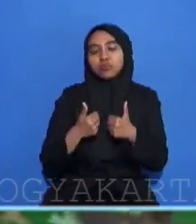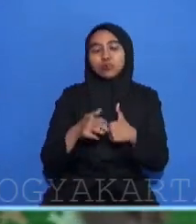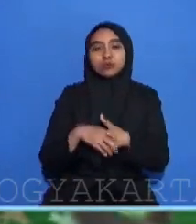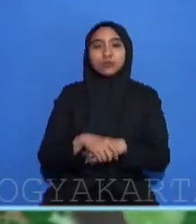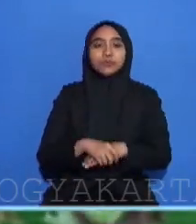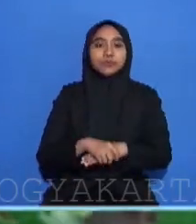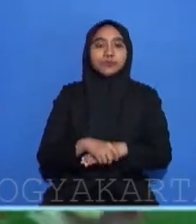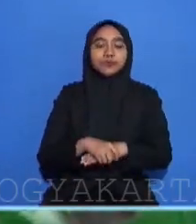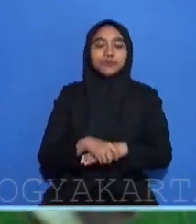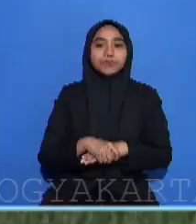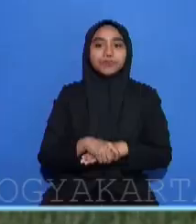Lan Wendy Wicaksono asung palapuran